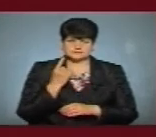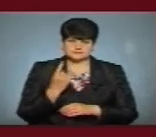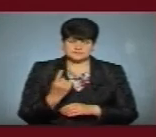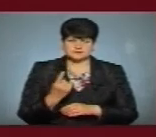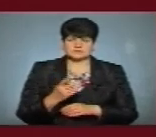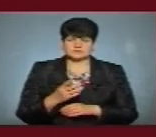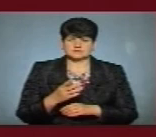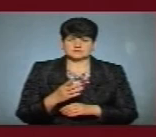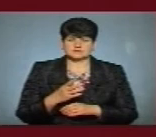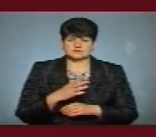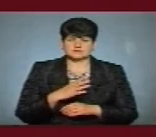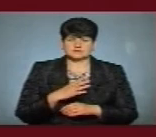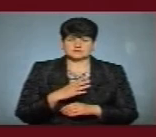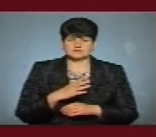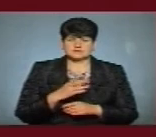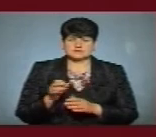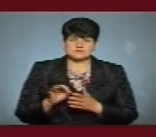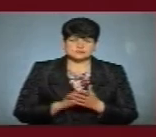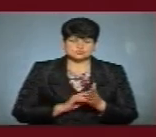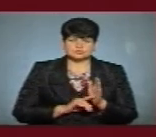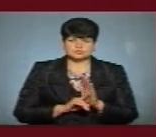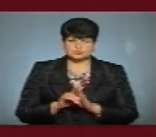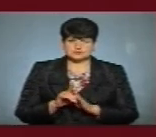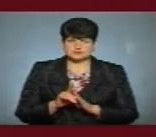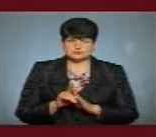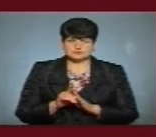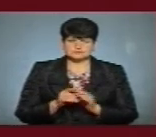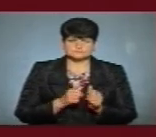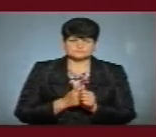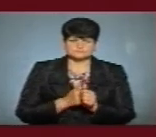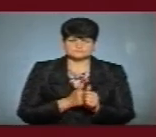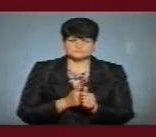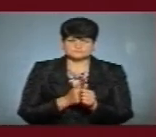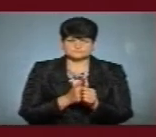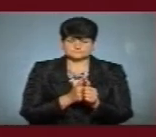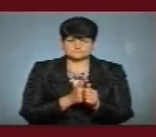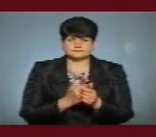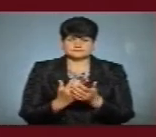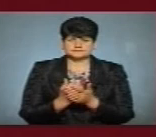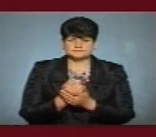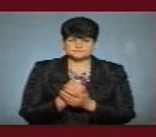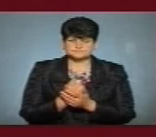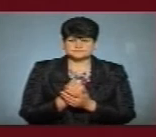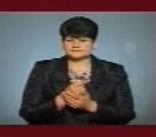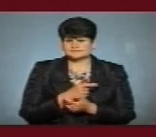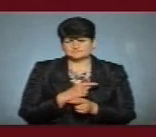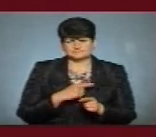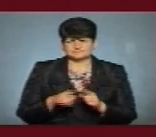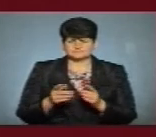в лісосмузі. Ми відразу почали за нею йти, відшукали за лічені